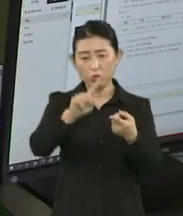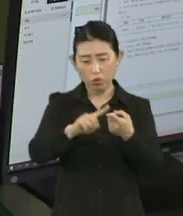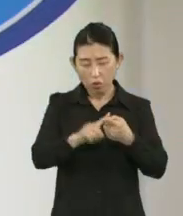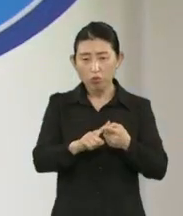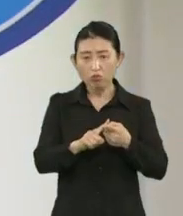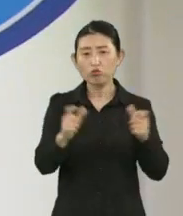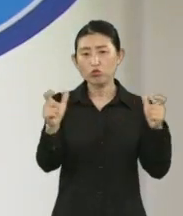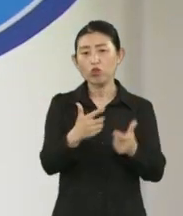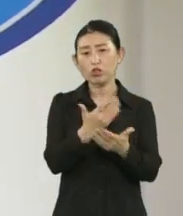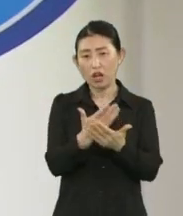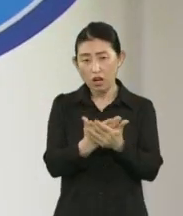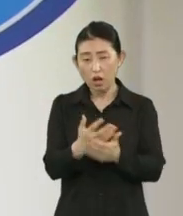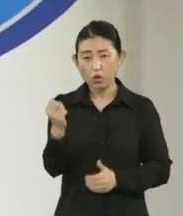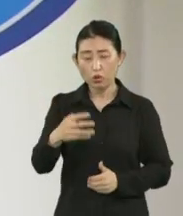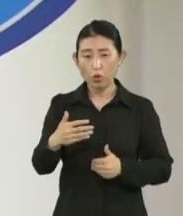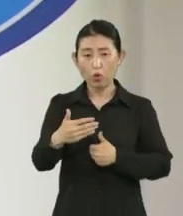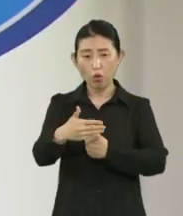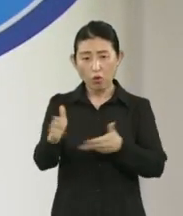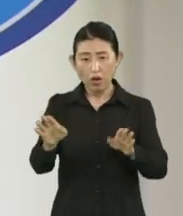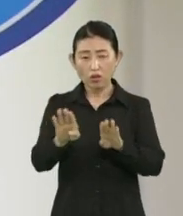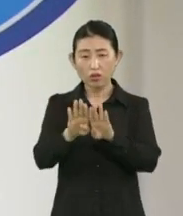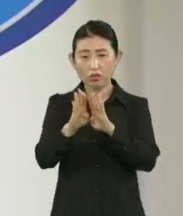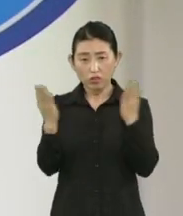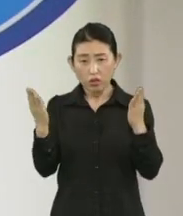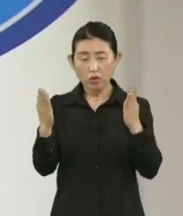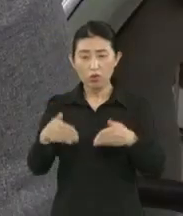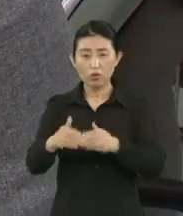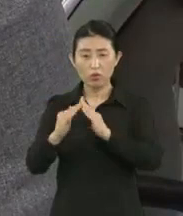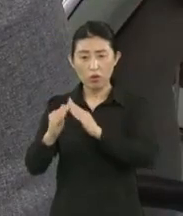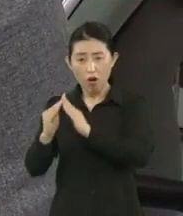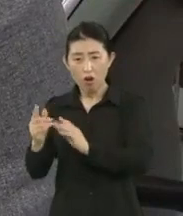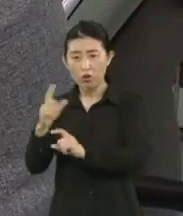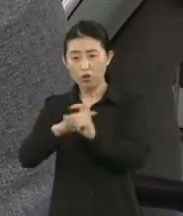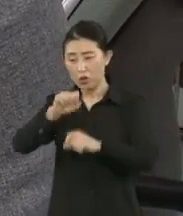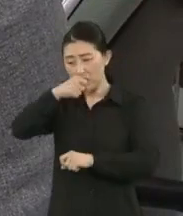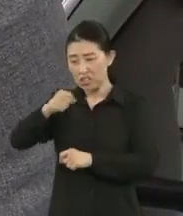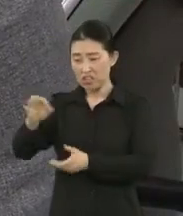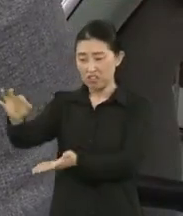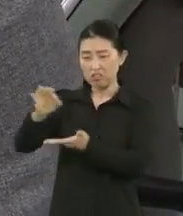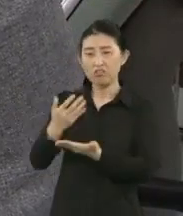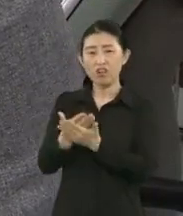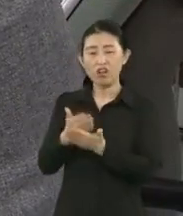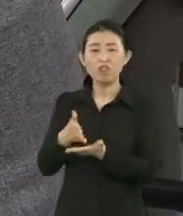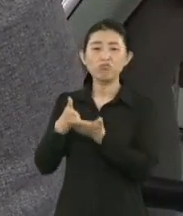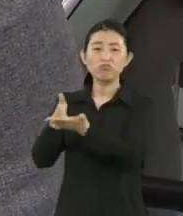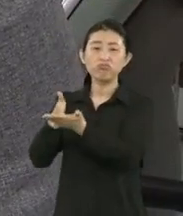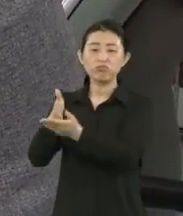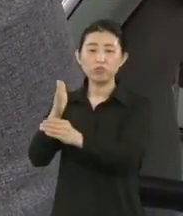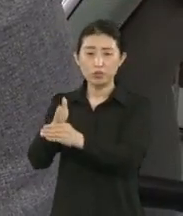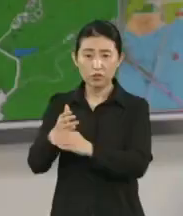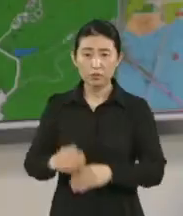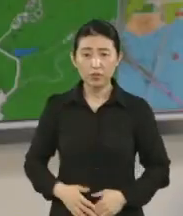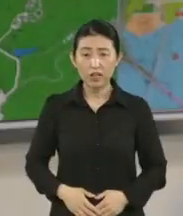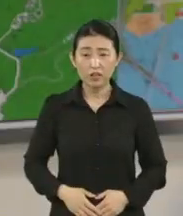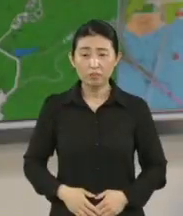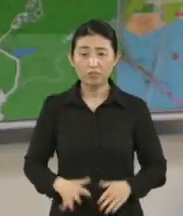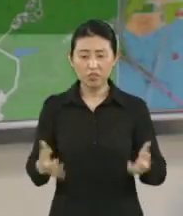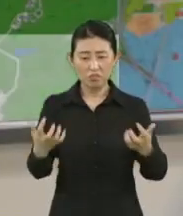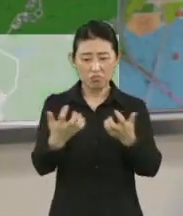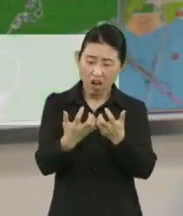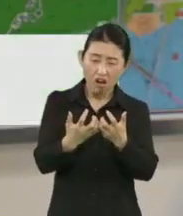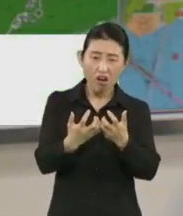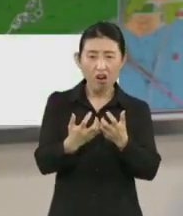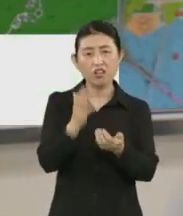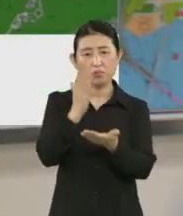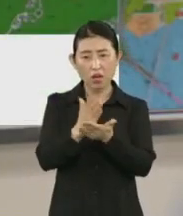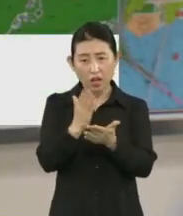것과 교실 증축 예산에 획기적인 지원을 요청하고 있습니다. 과밀학급 해소를 위해서 교육부의